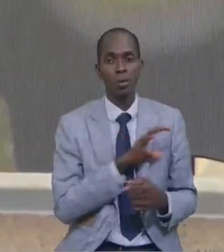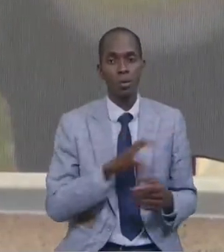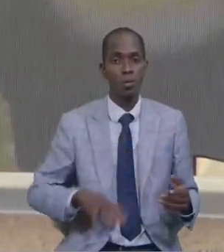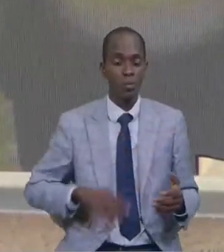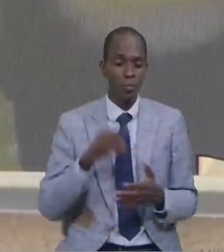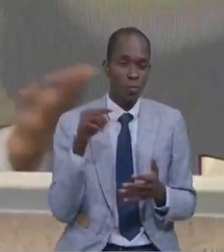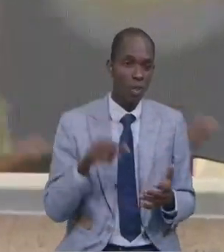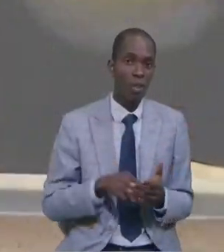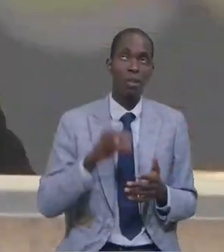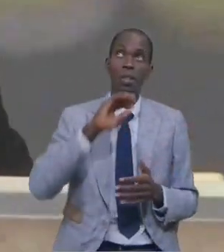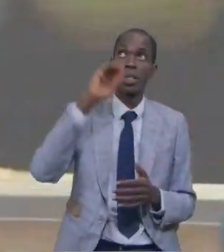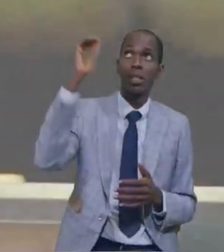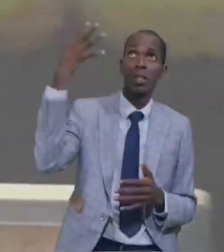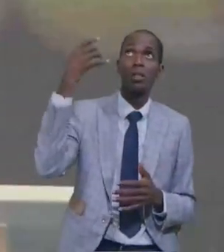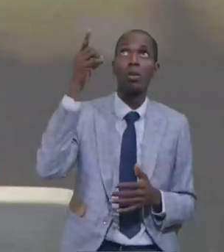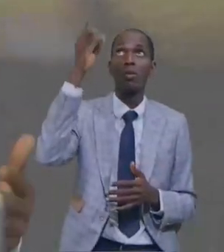tout abandonné.